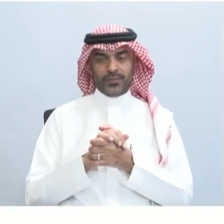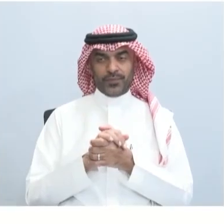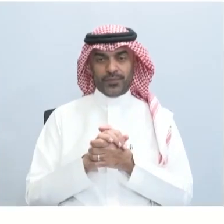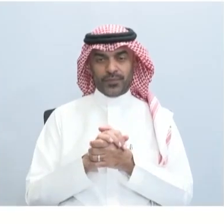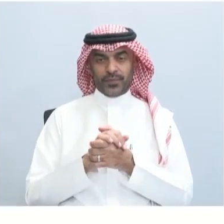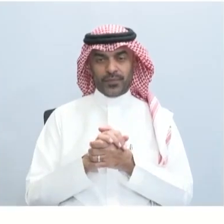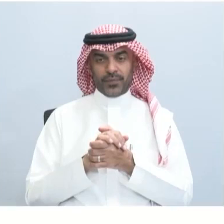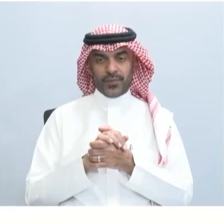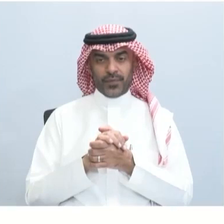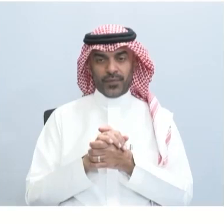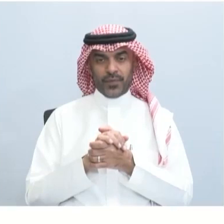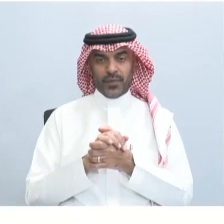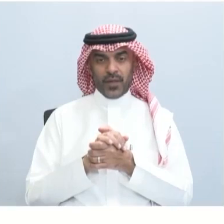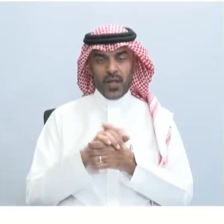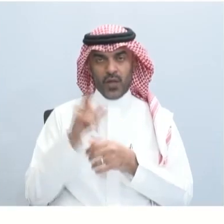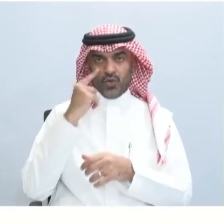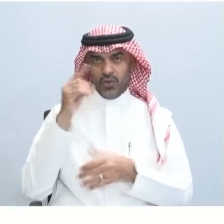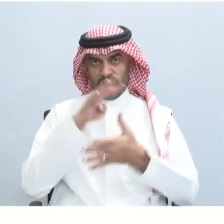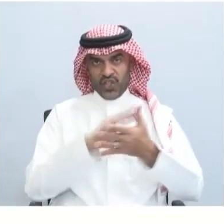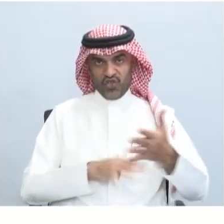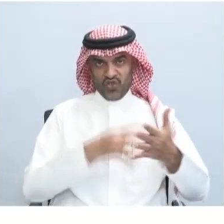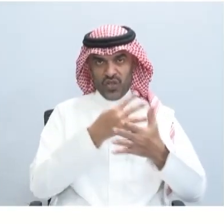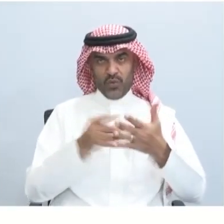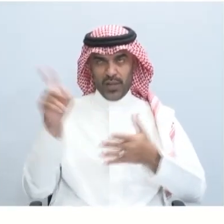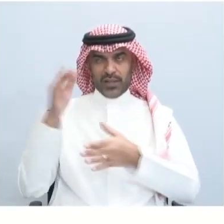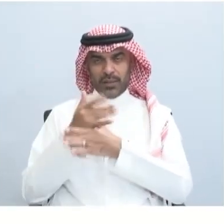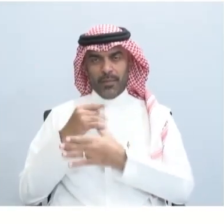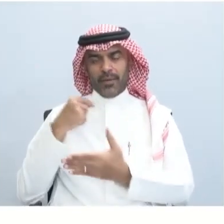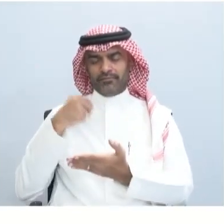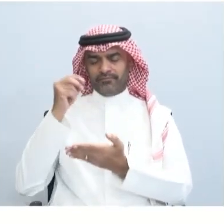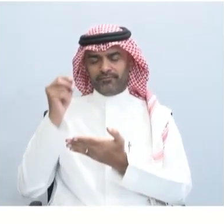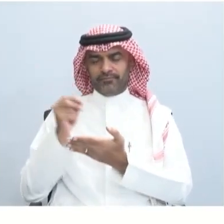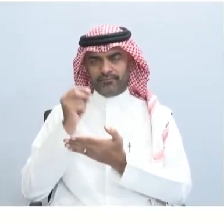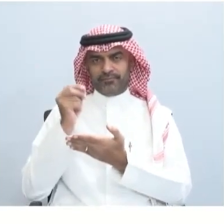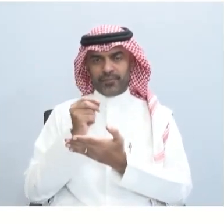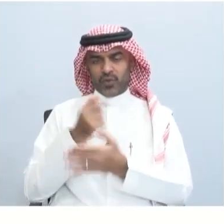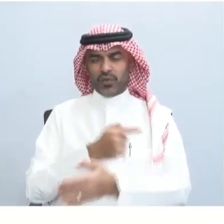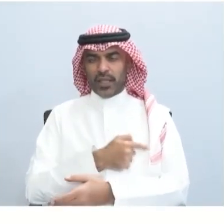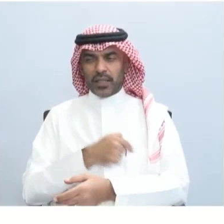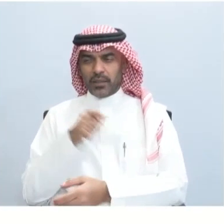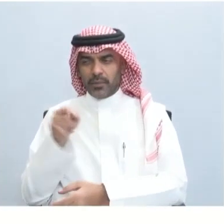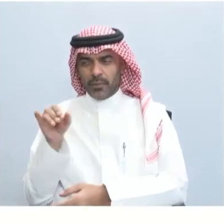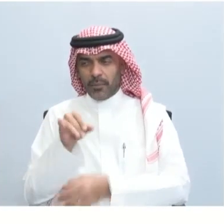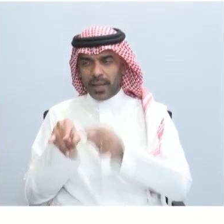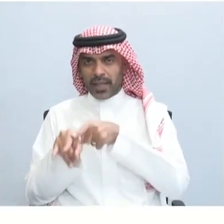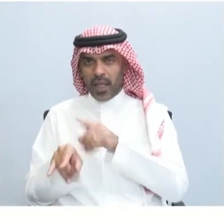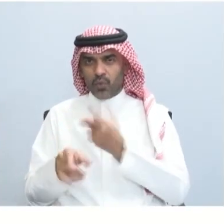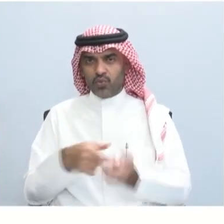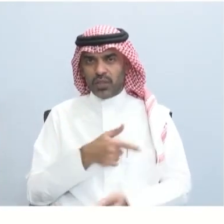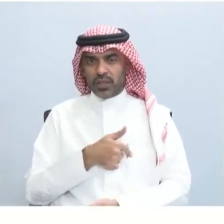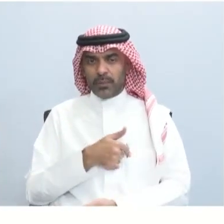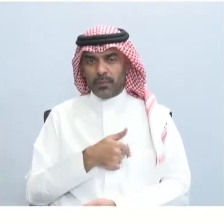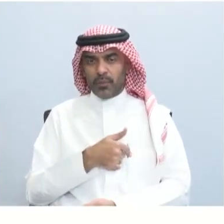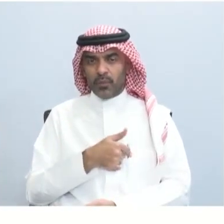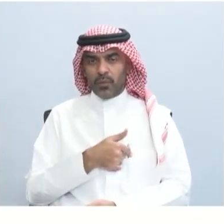سنستعين بهذا الجدول ونكتب اسم كل ماده وما هي